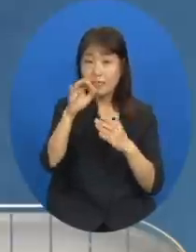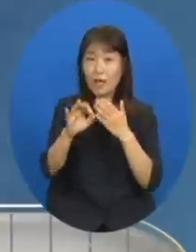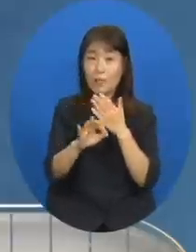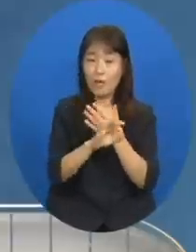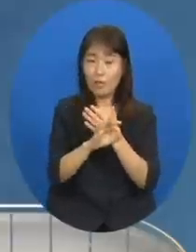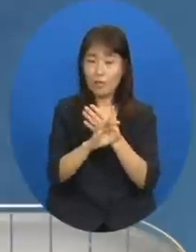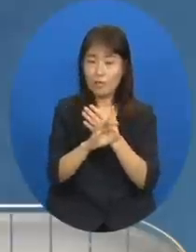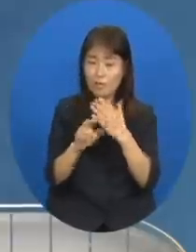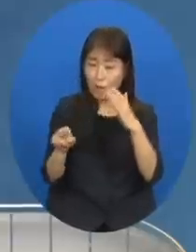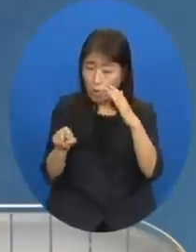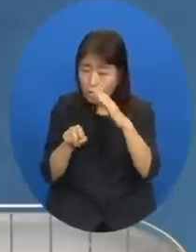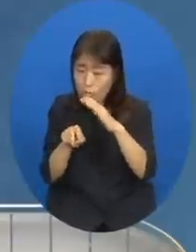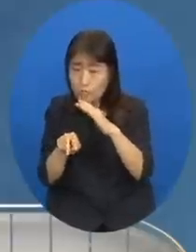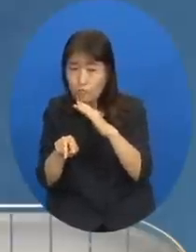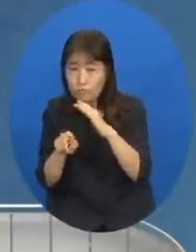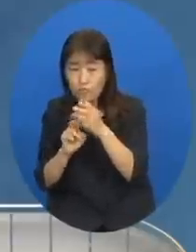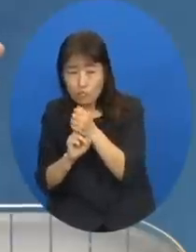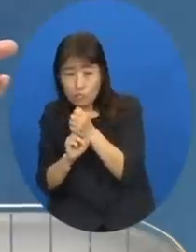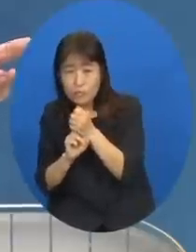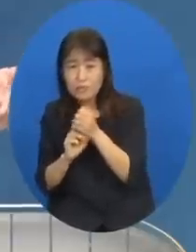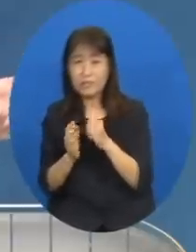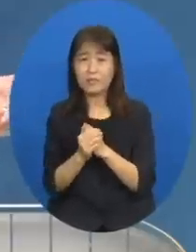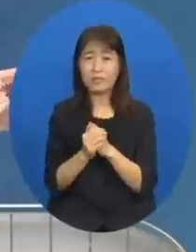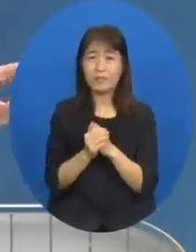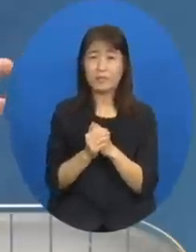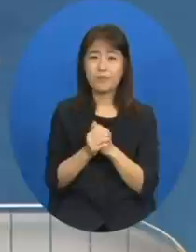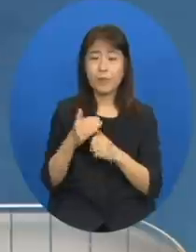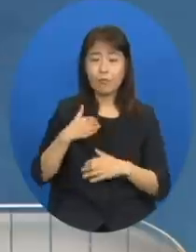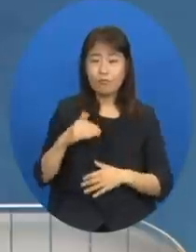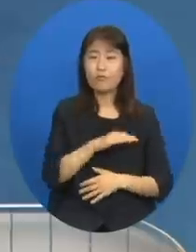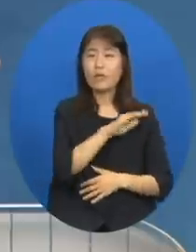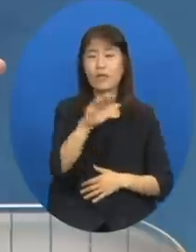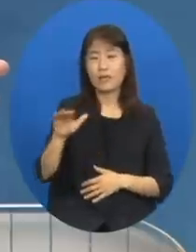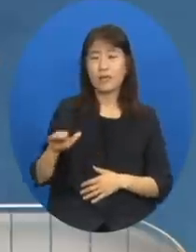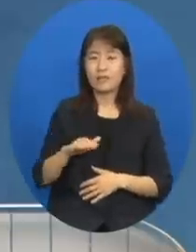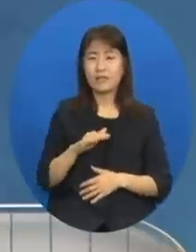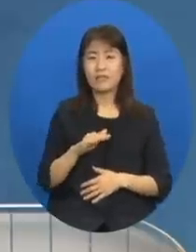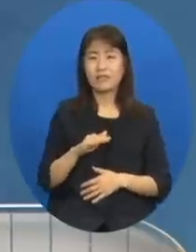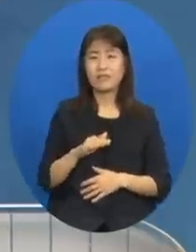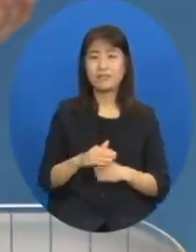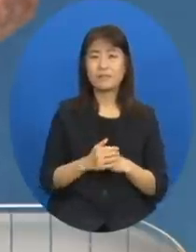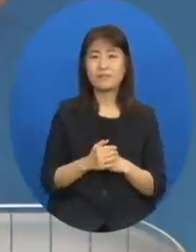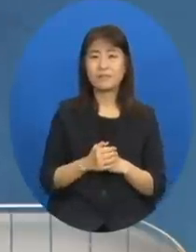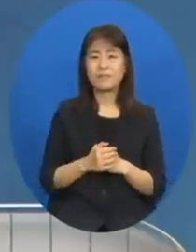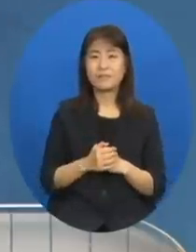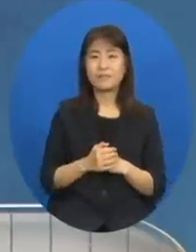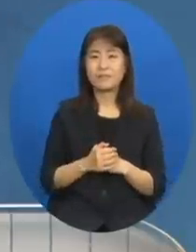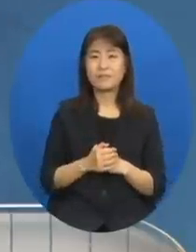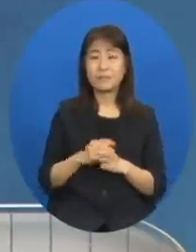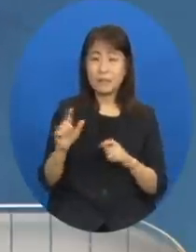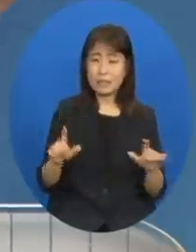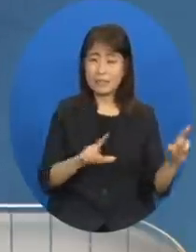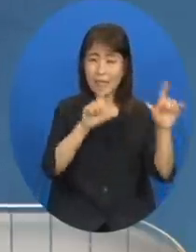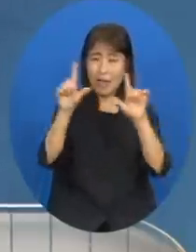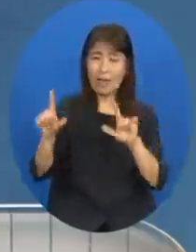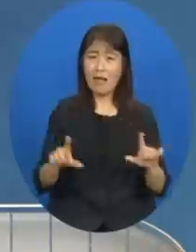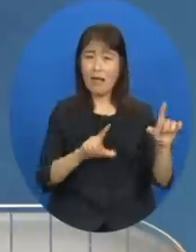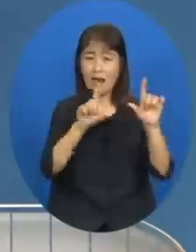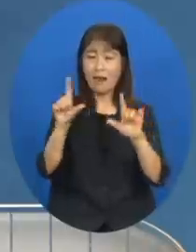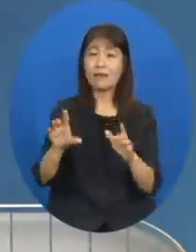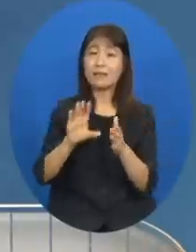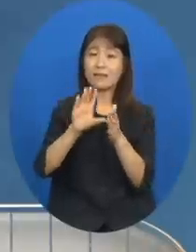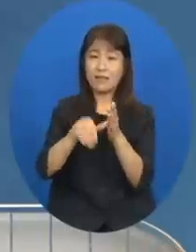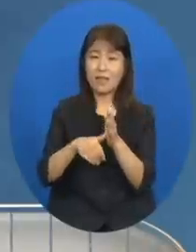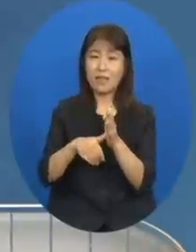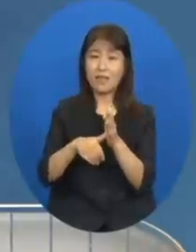들어가실 거예요 우리에게는 정말 그렇습니다 우리가이 세상 살아가는 동안 별의별 일들을 많이